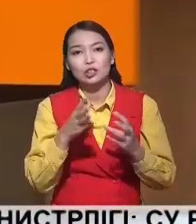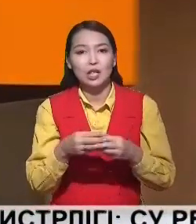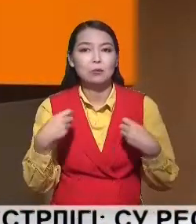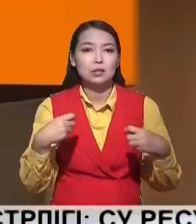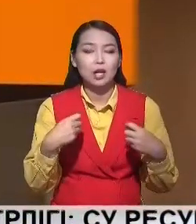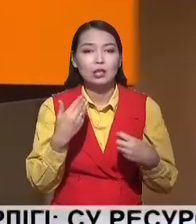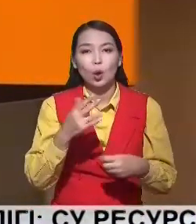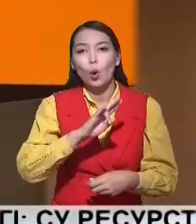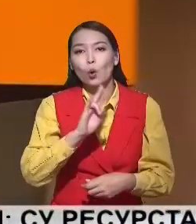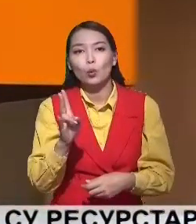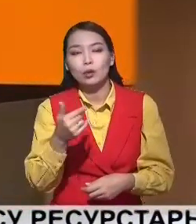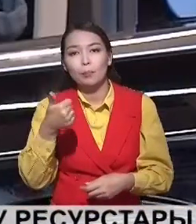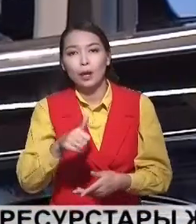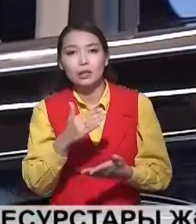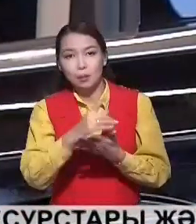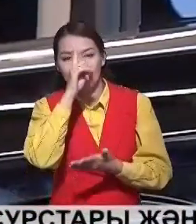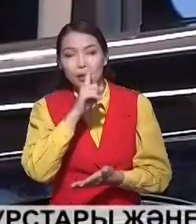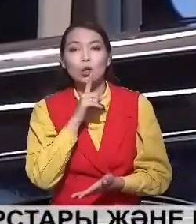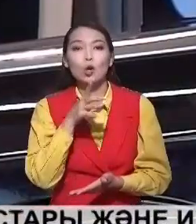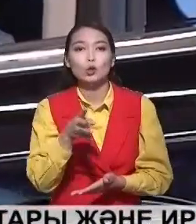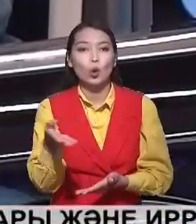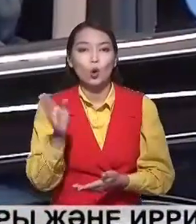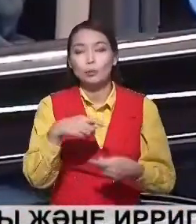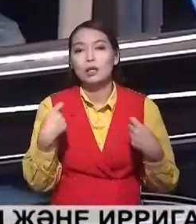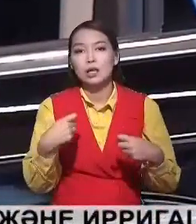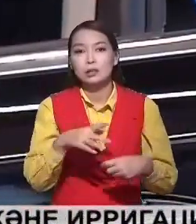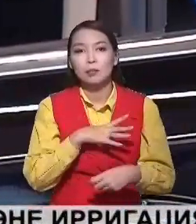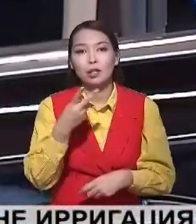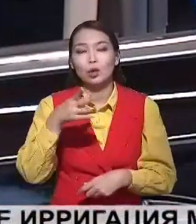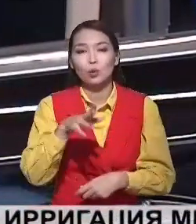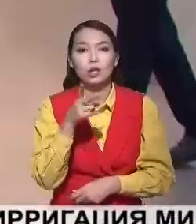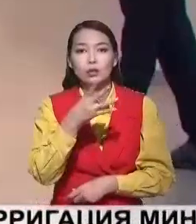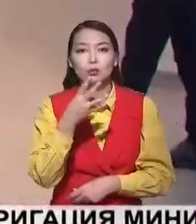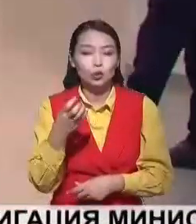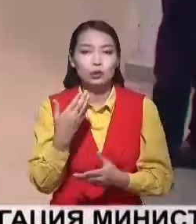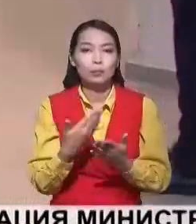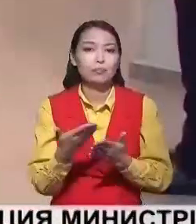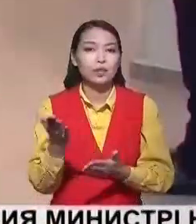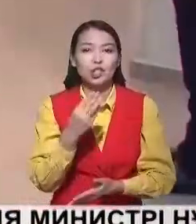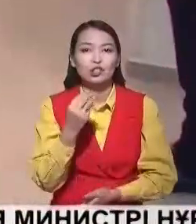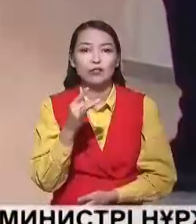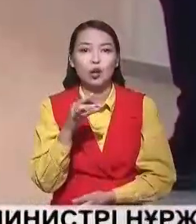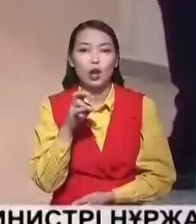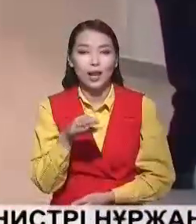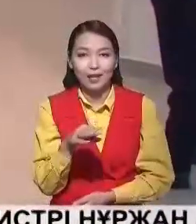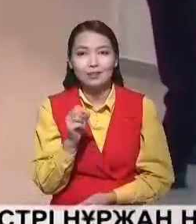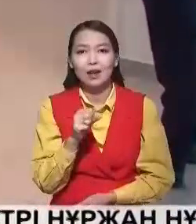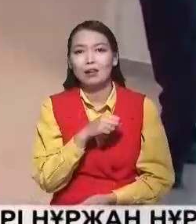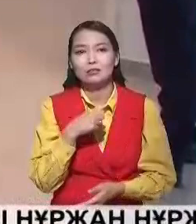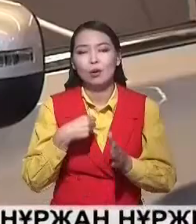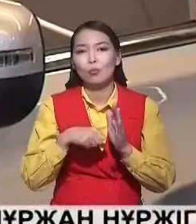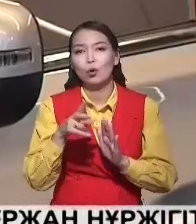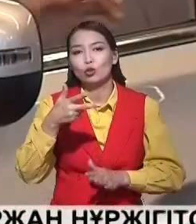Hyundai маркасы бастап тұр. Бір айда 4000-нан астам сатылған. Екінші орында 2400 данамен Chevrolet бренді, ал үздік үштікке Kia көлігі